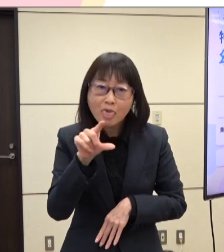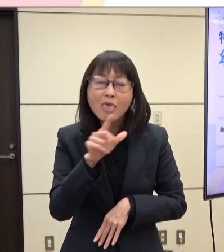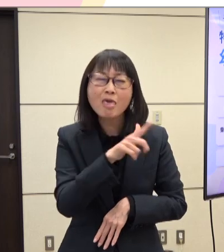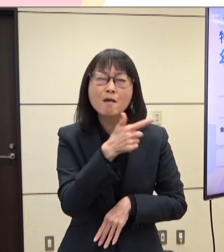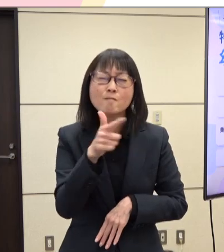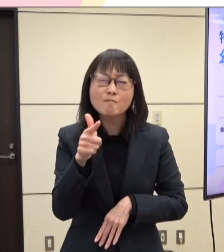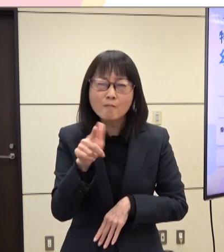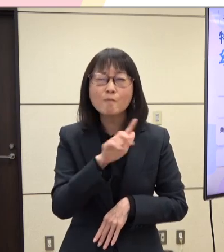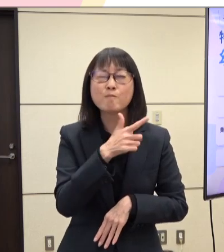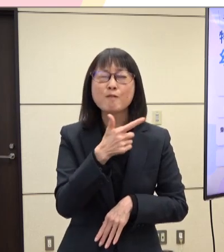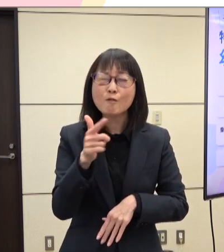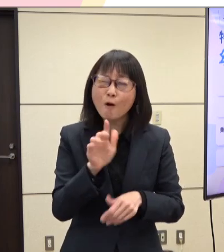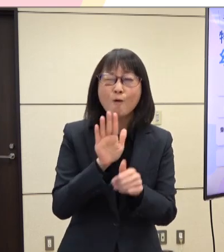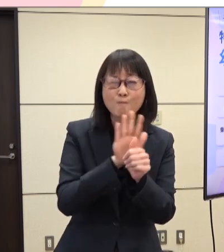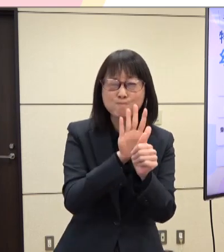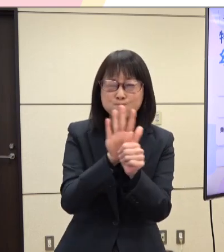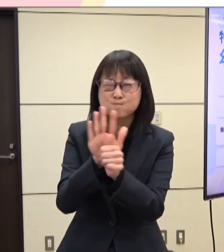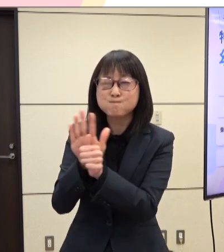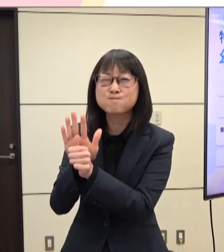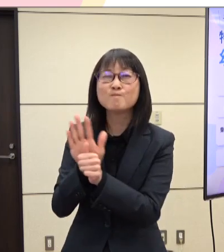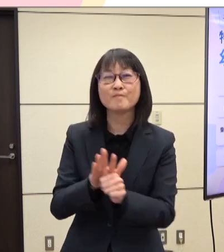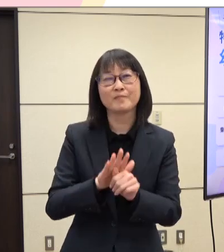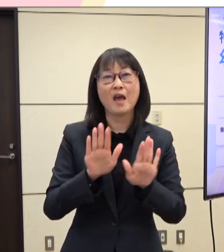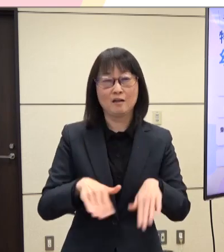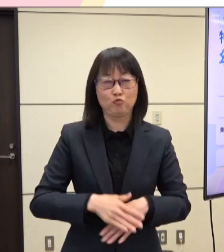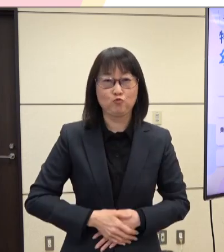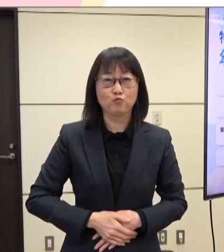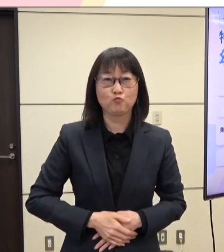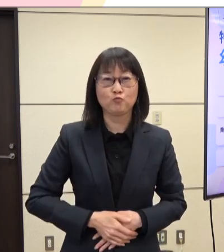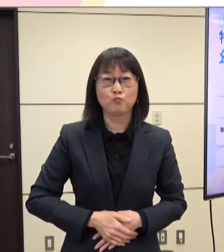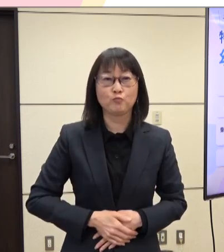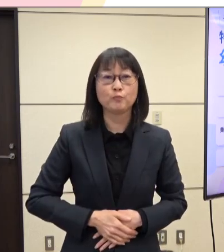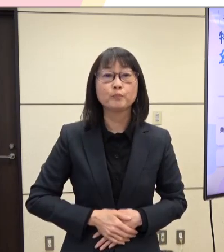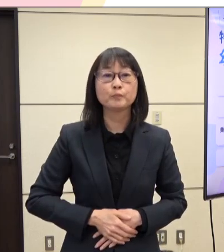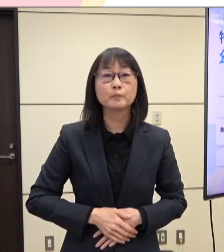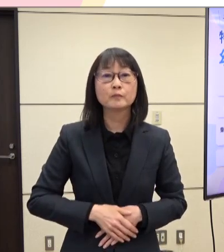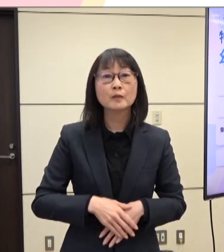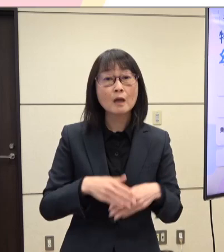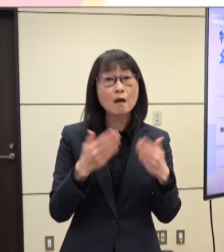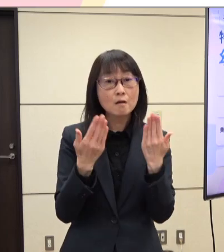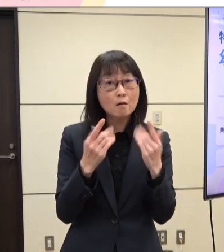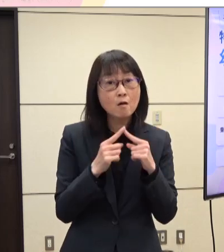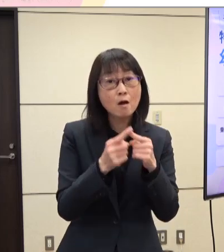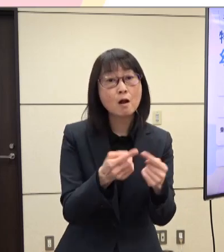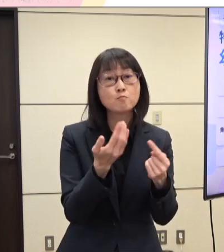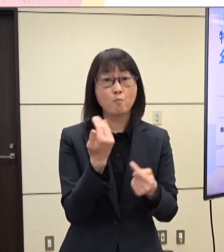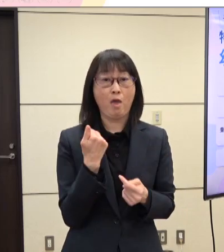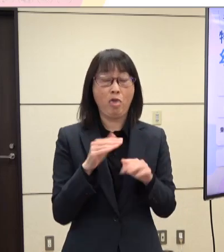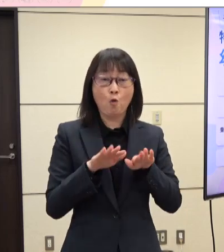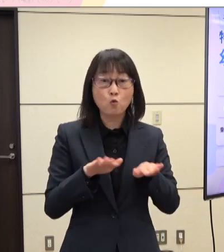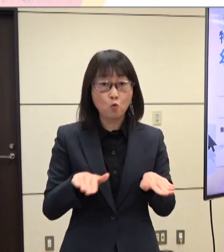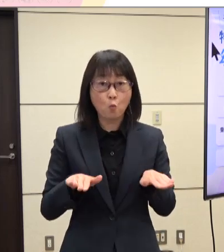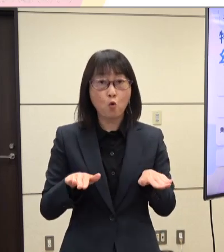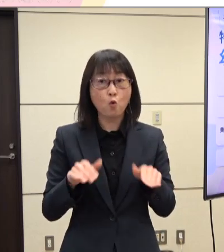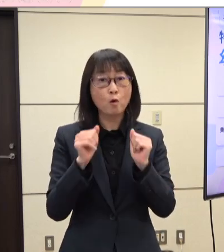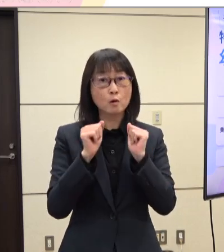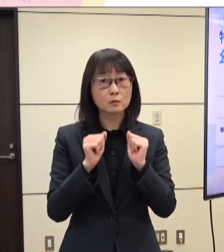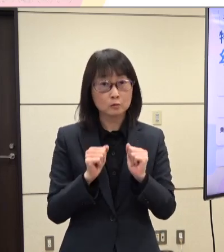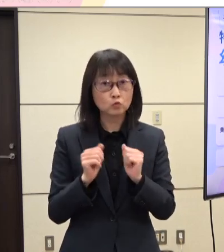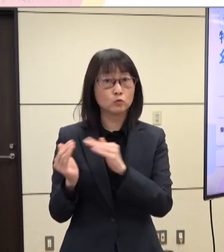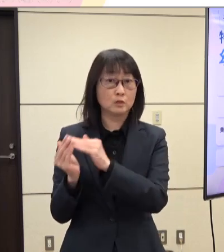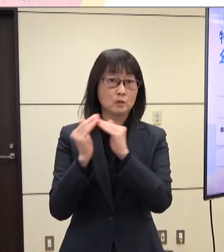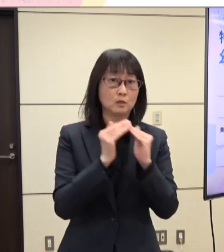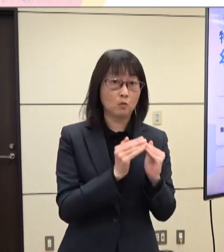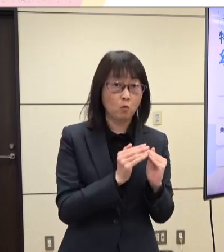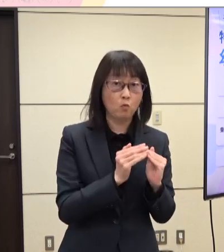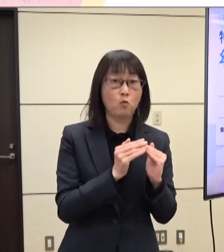あと就学前のお子さんが多いという点でいうとですね、福島市では、